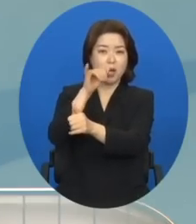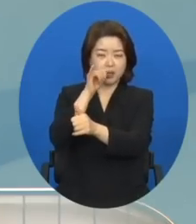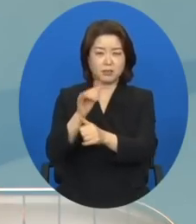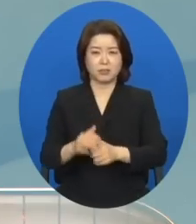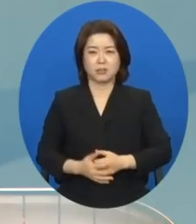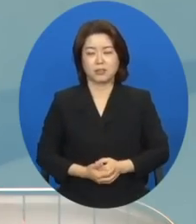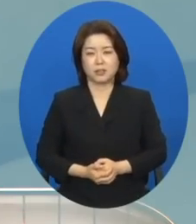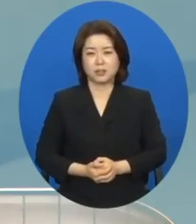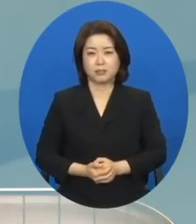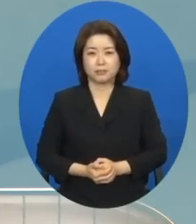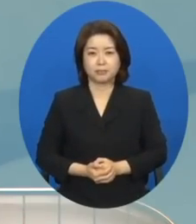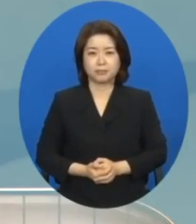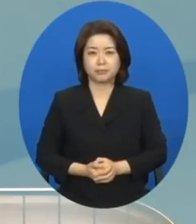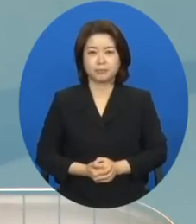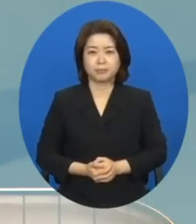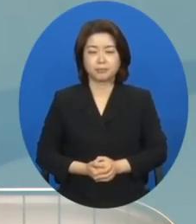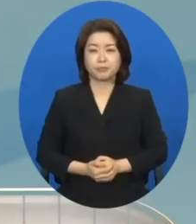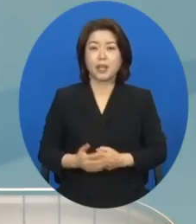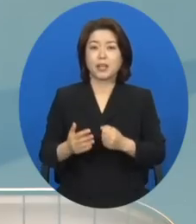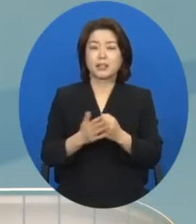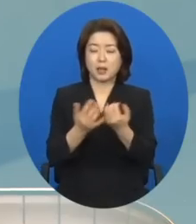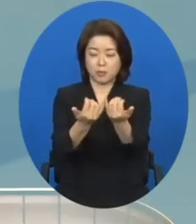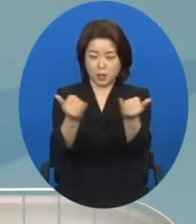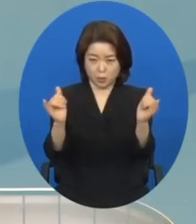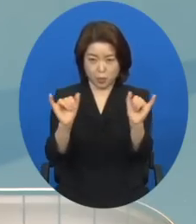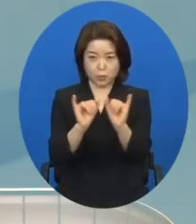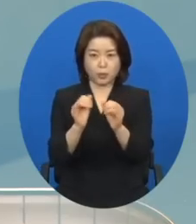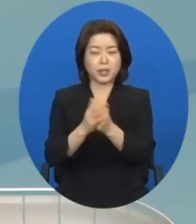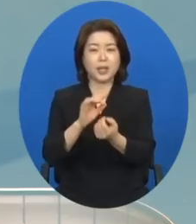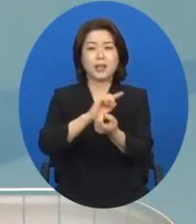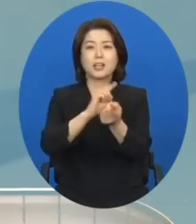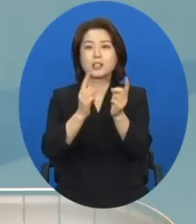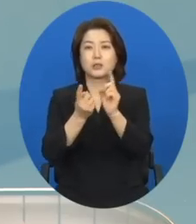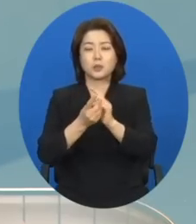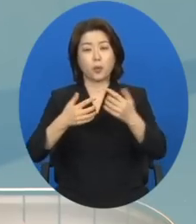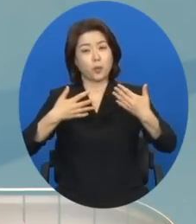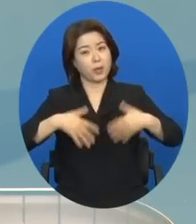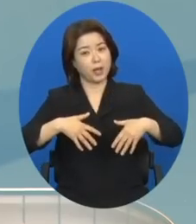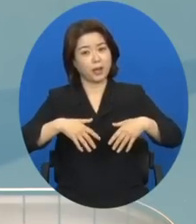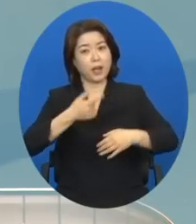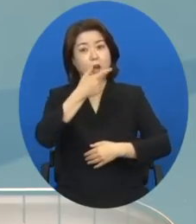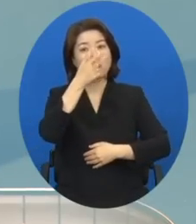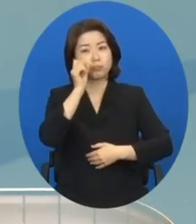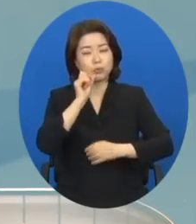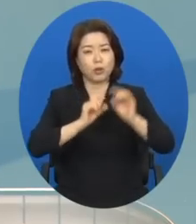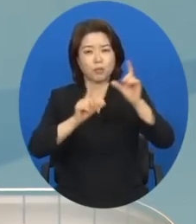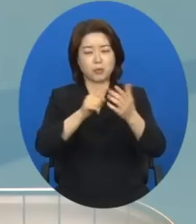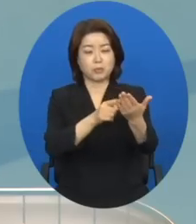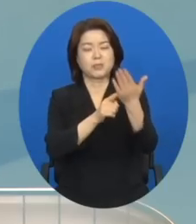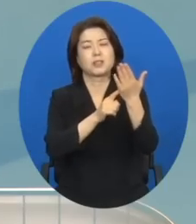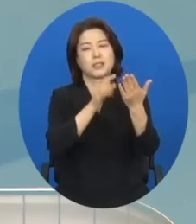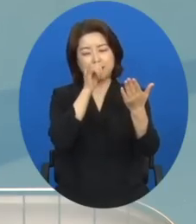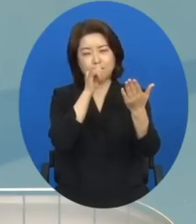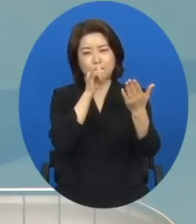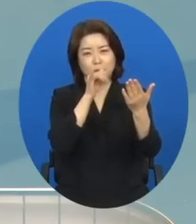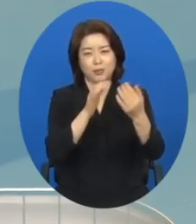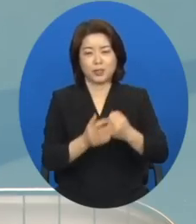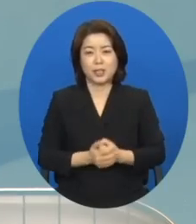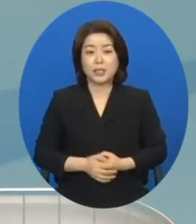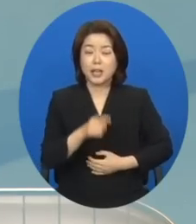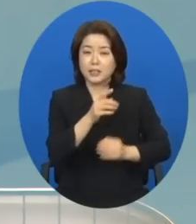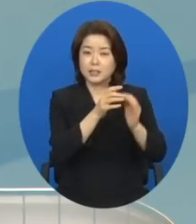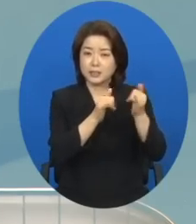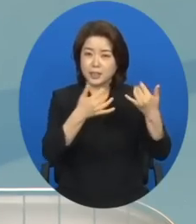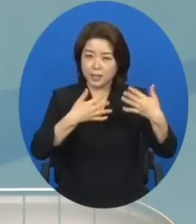것입니다. 그래서 공동체란 서로의 약하고 부족한 모습이 드러나는 곳이에요. 그 사람이